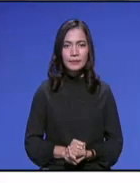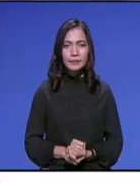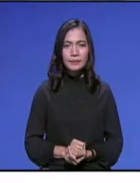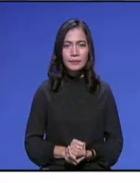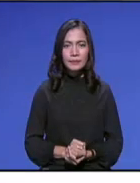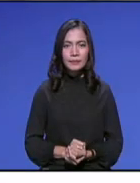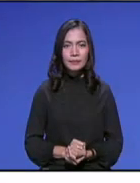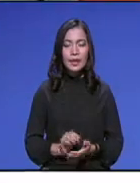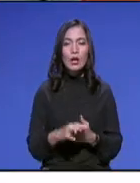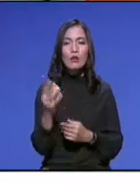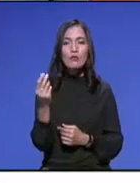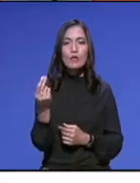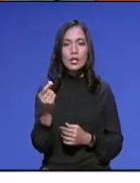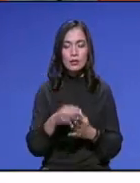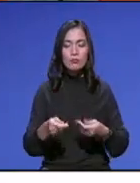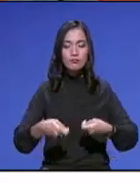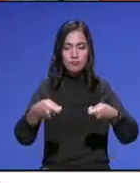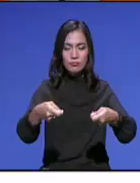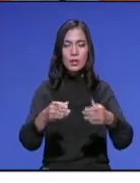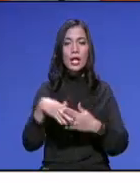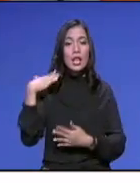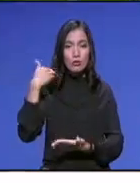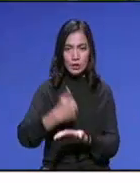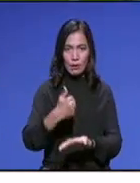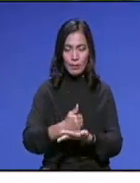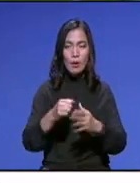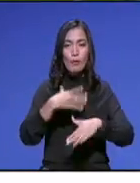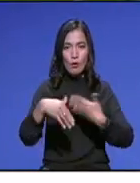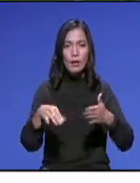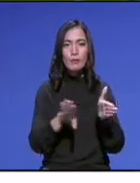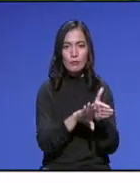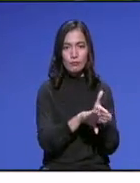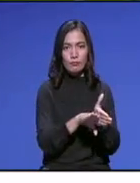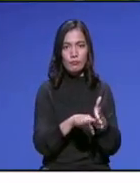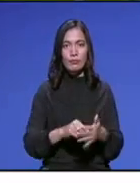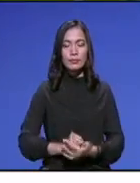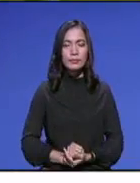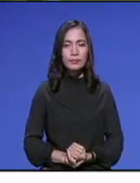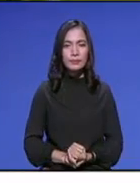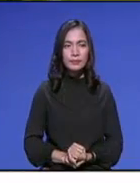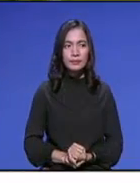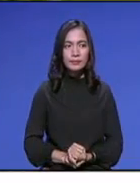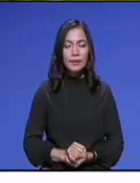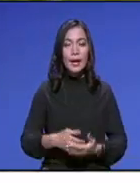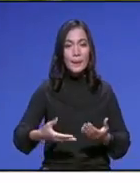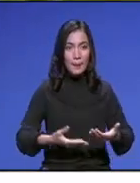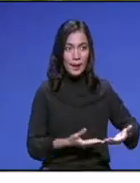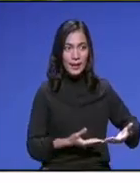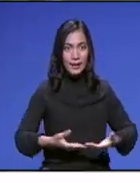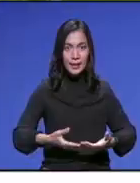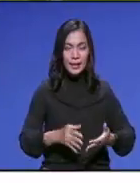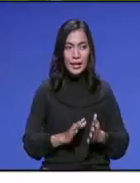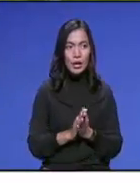Senang. Biaya dan proses persalinan Rupiana ditanggung sepenuhnya oleh pihak Pelabuhan Pelindo 3. Bayi